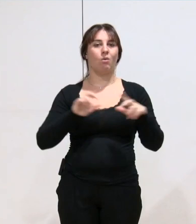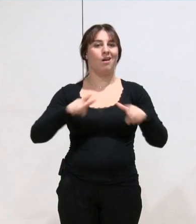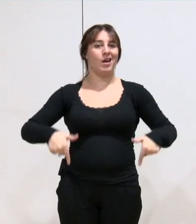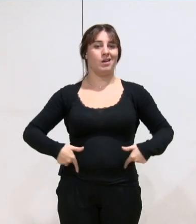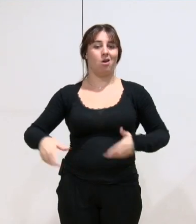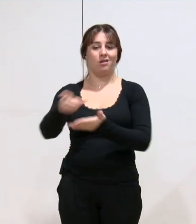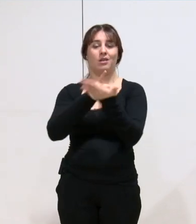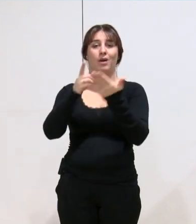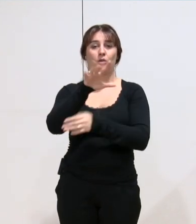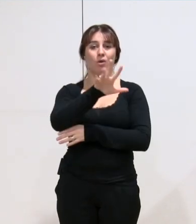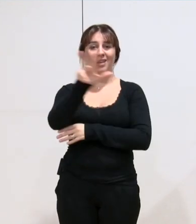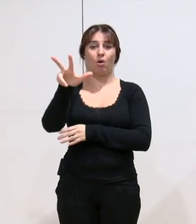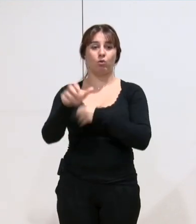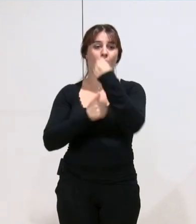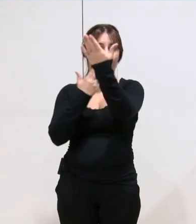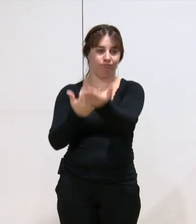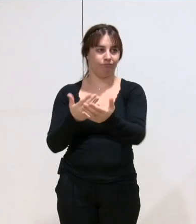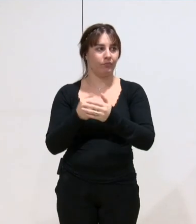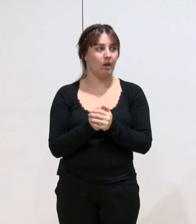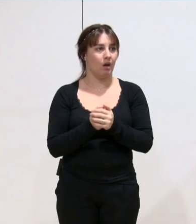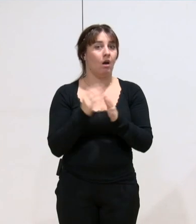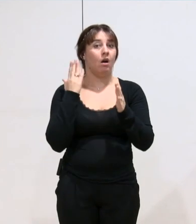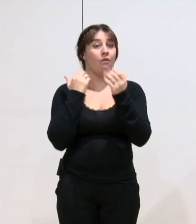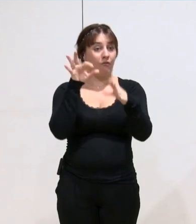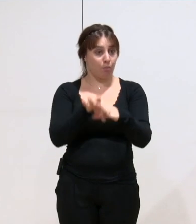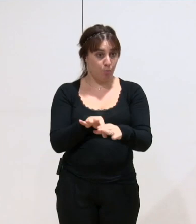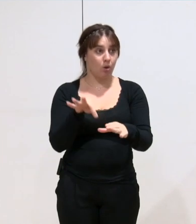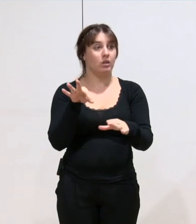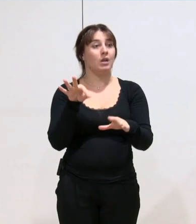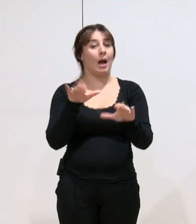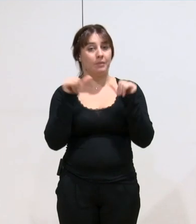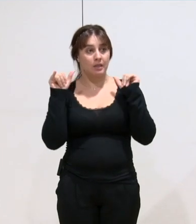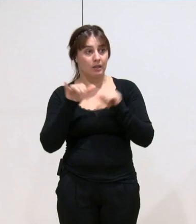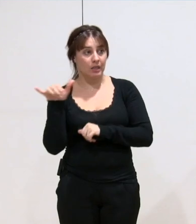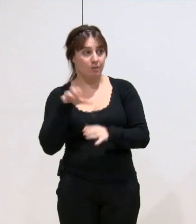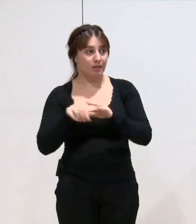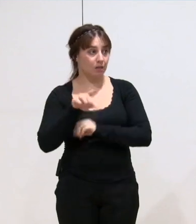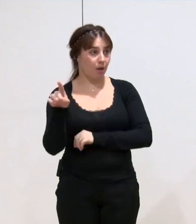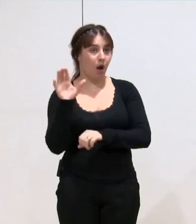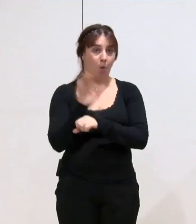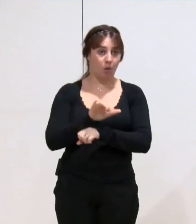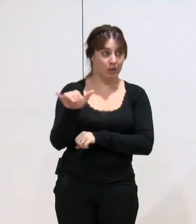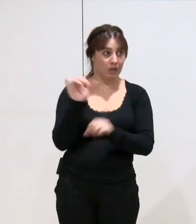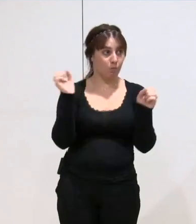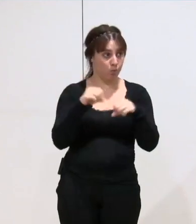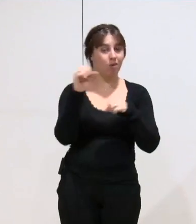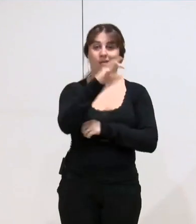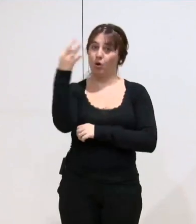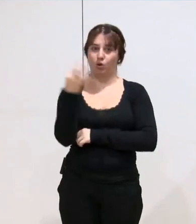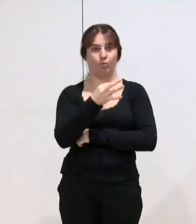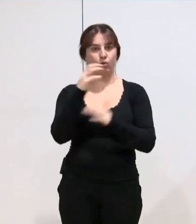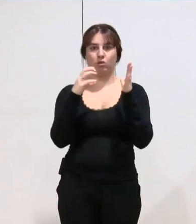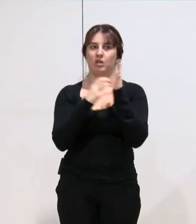Mayenne. Je la mets aux voix. Qui ne prend pas part au vote? Qui s'abstient? Qui vote contre? Qui vote pour? Unanimité.